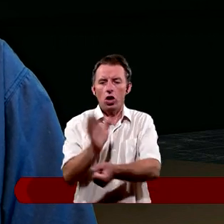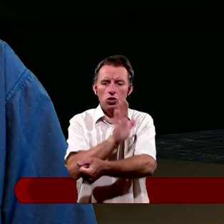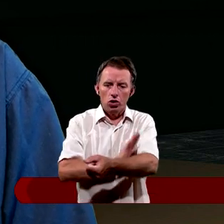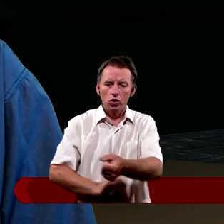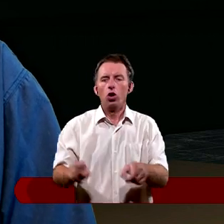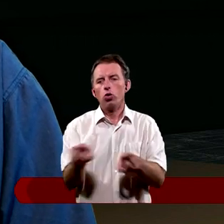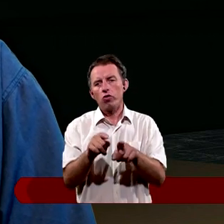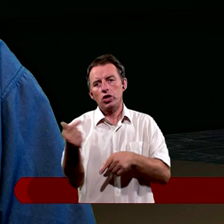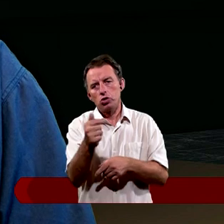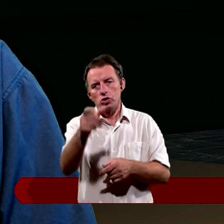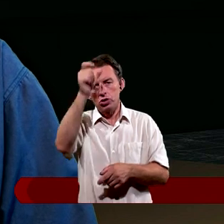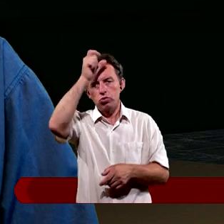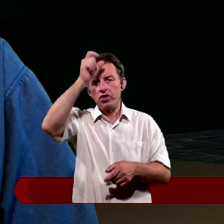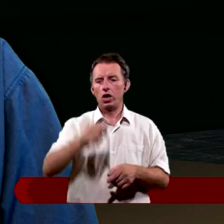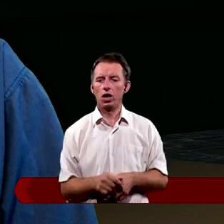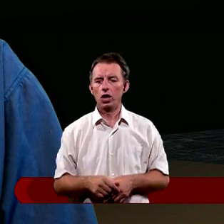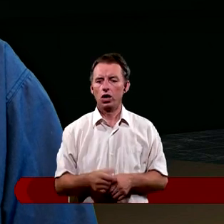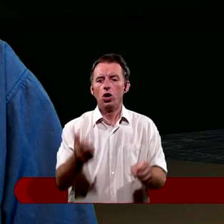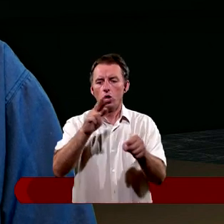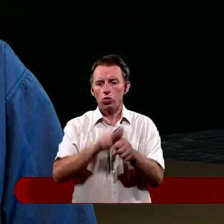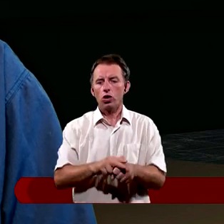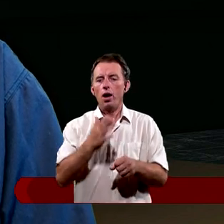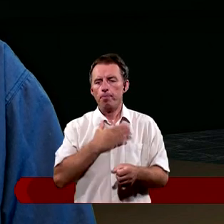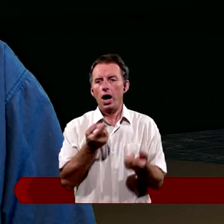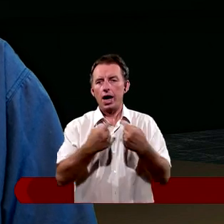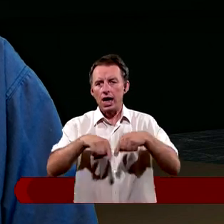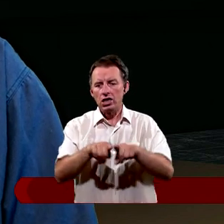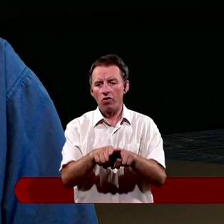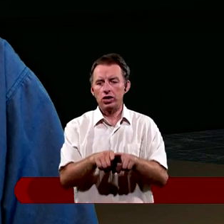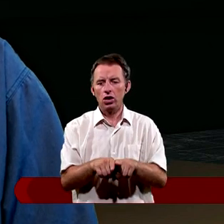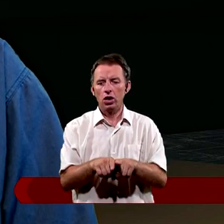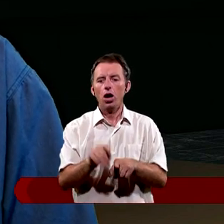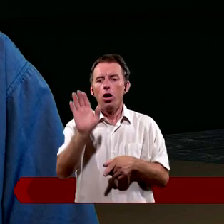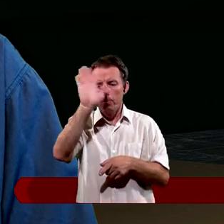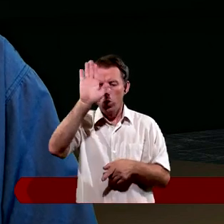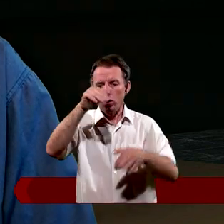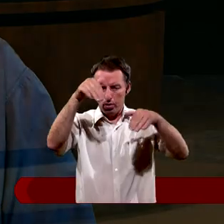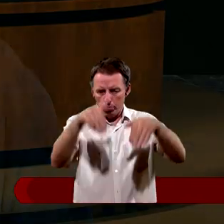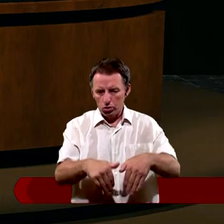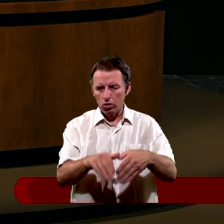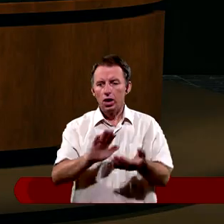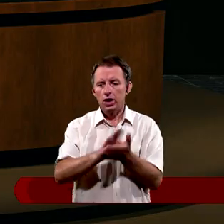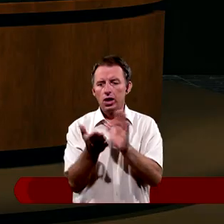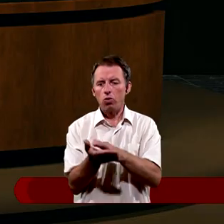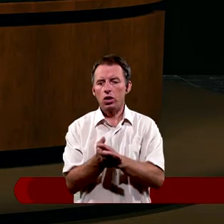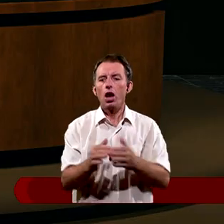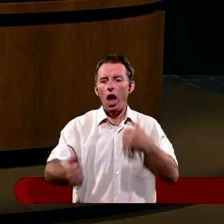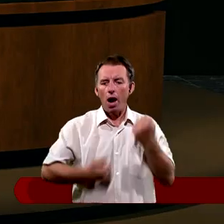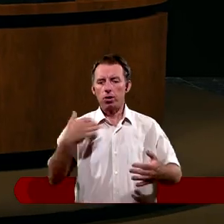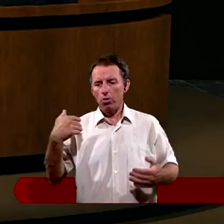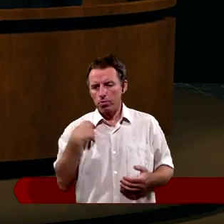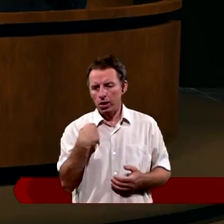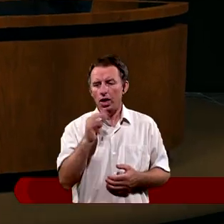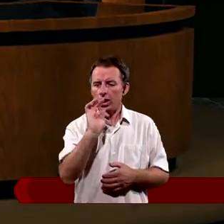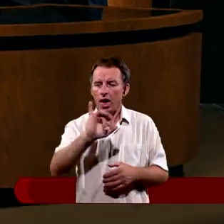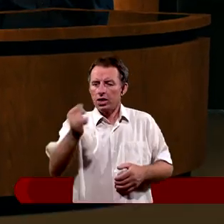odrodzenie również dotyczy człowieka, które ma być realizować, bo Bóg w swoim założeniu chciał, żeby człowiek był